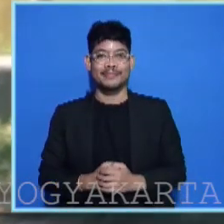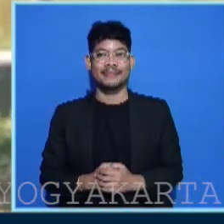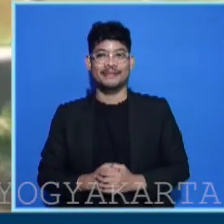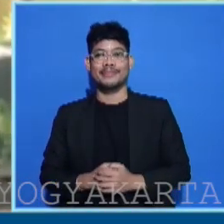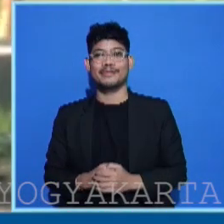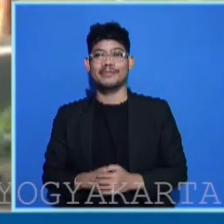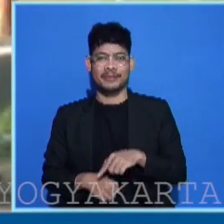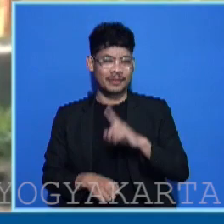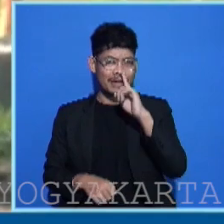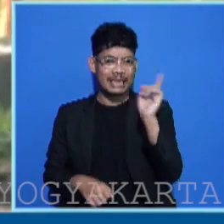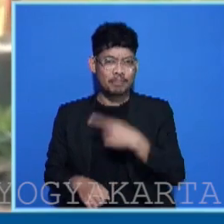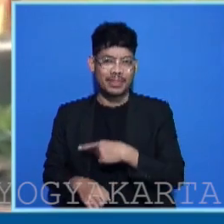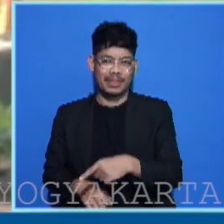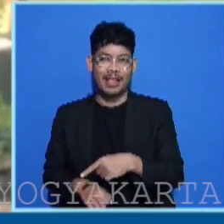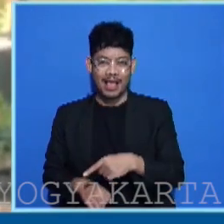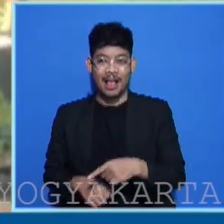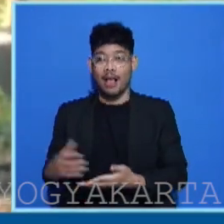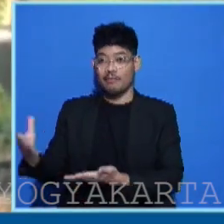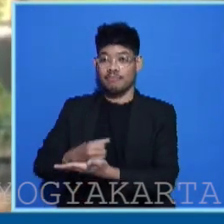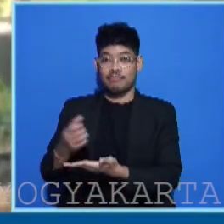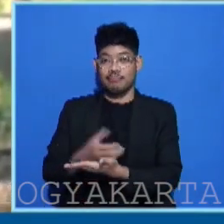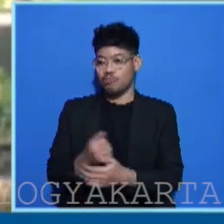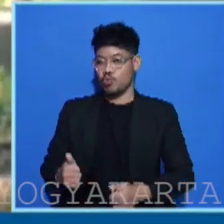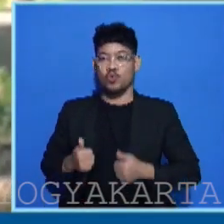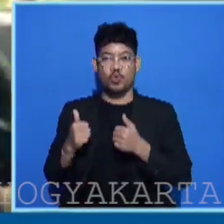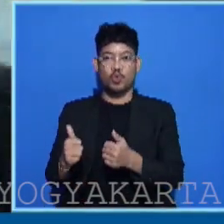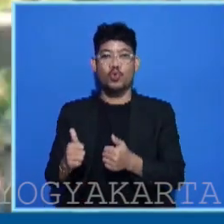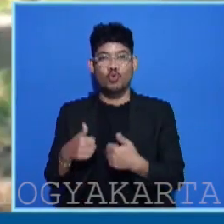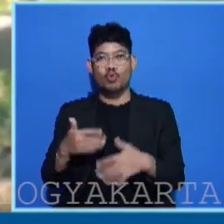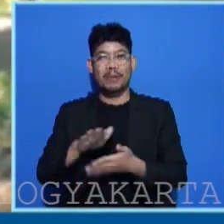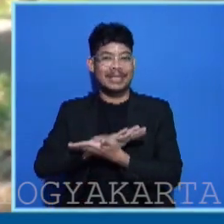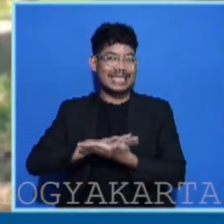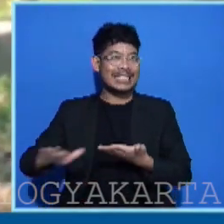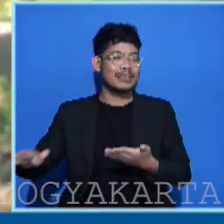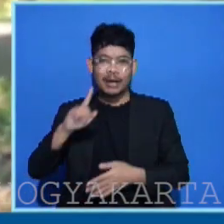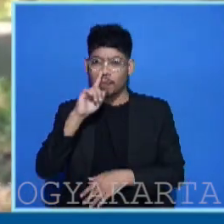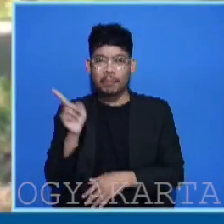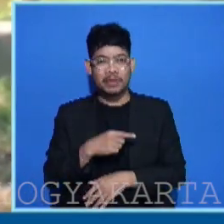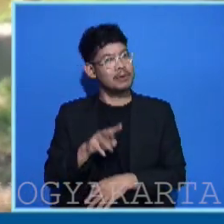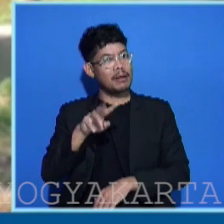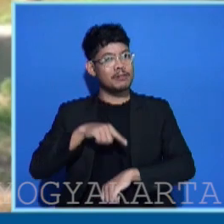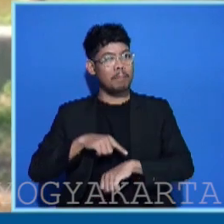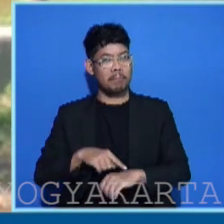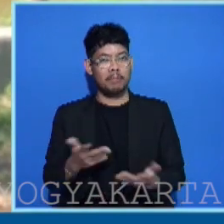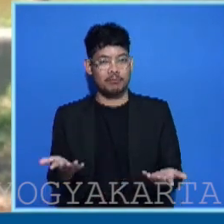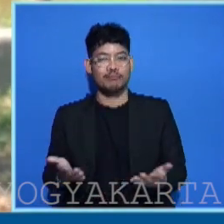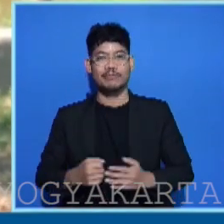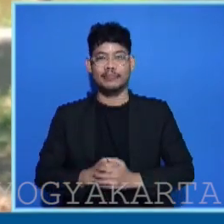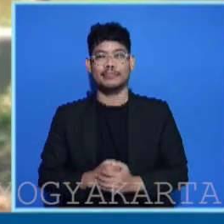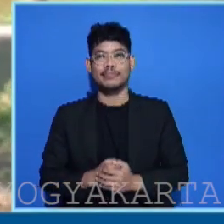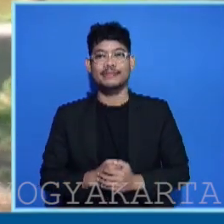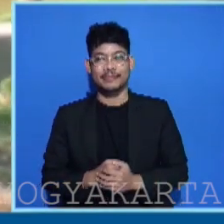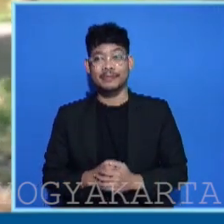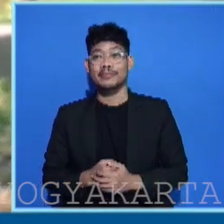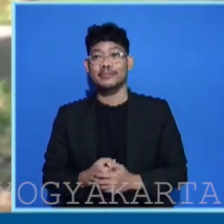Cepat, hasil gabahnya lebih bersih. Ini satu gak hektar ngatanya bisa akan pinten jam biasa nih